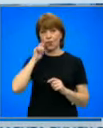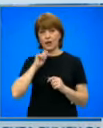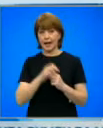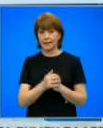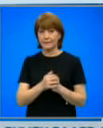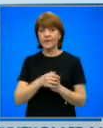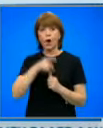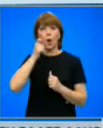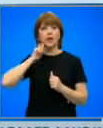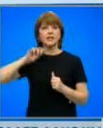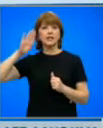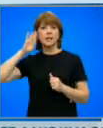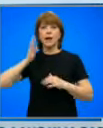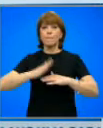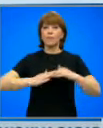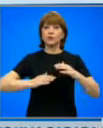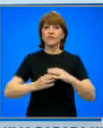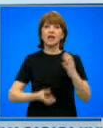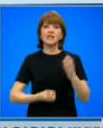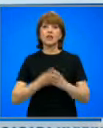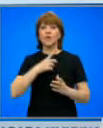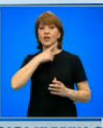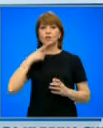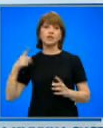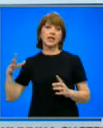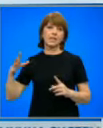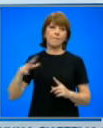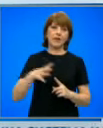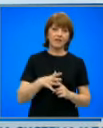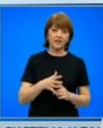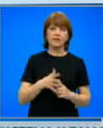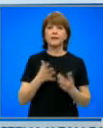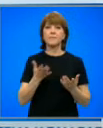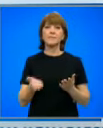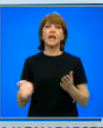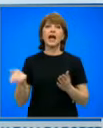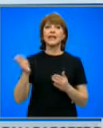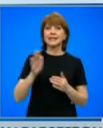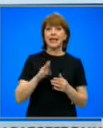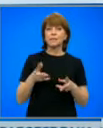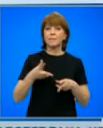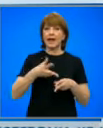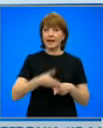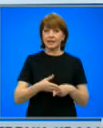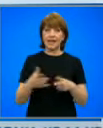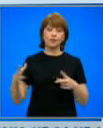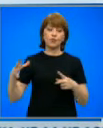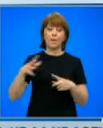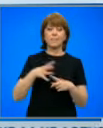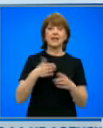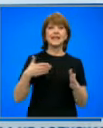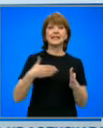войната днес украинската армия се подготвя за нови руски нападения в югоизтока на страната след прекратената офанзива срещу